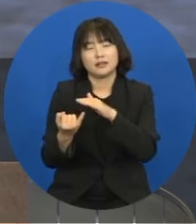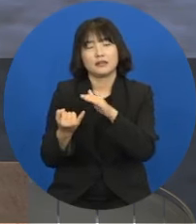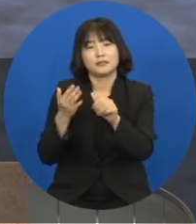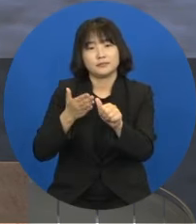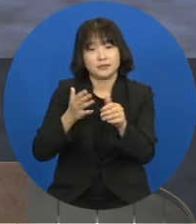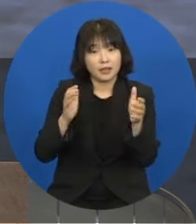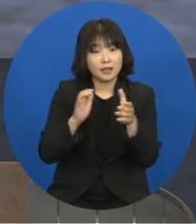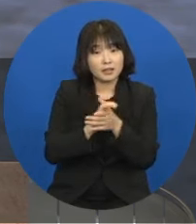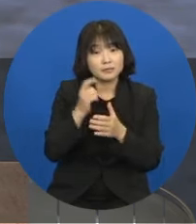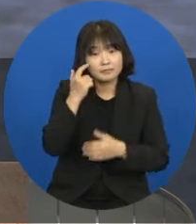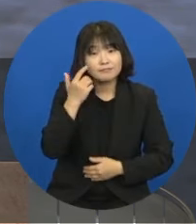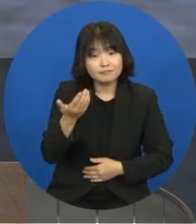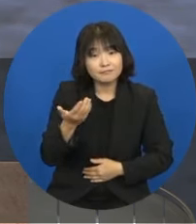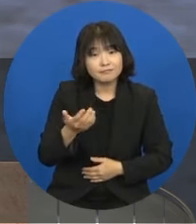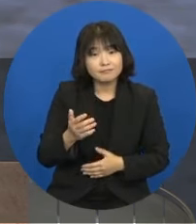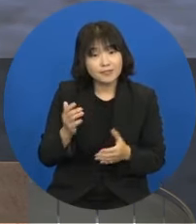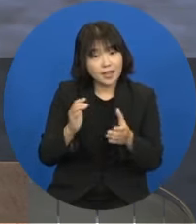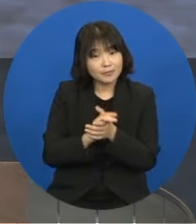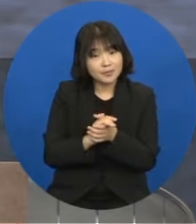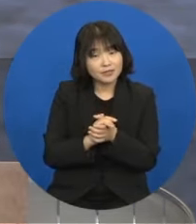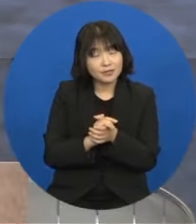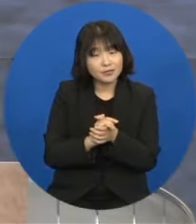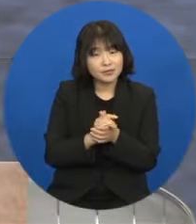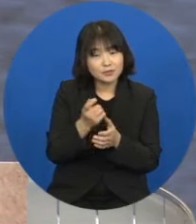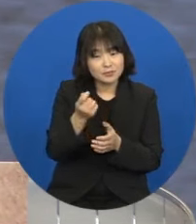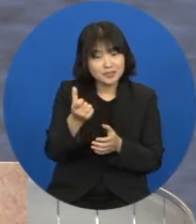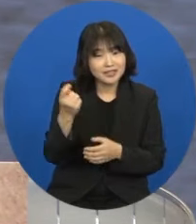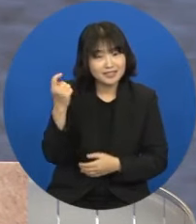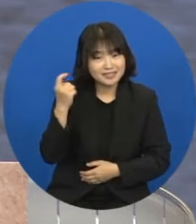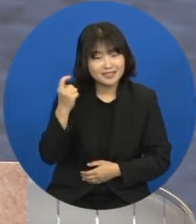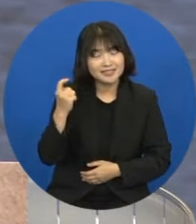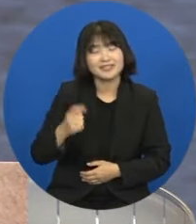아멘입니까? 네, 아멘이 좀 작게 아멘이. 네.